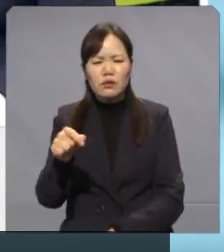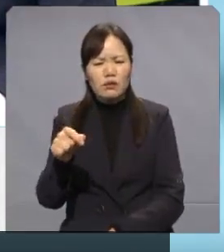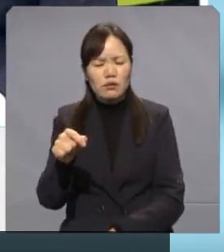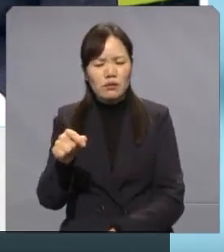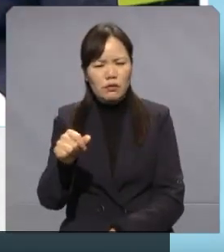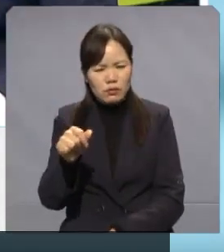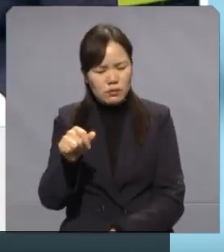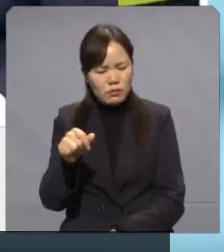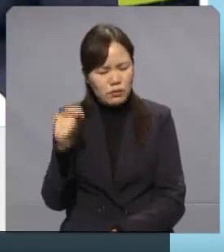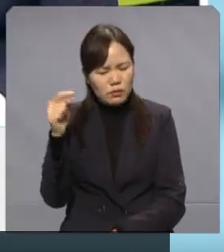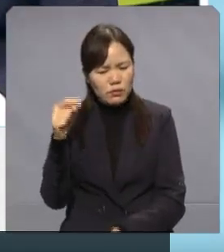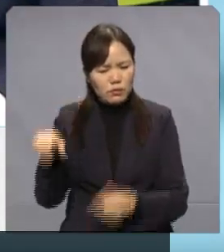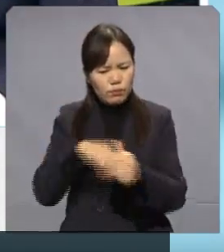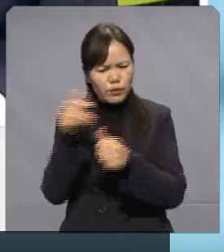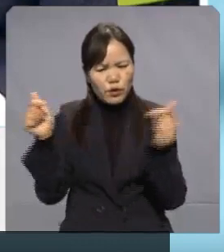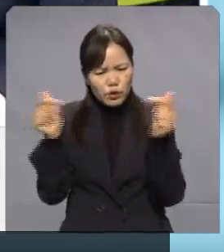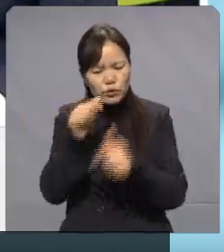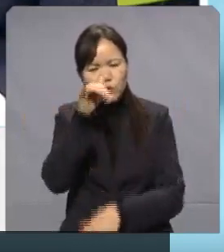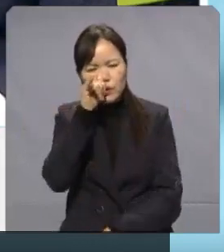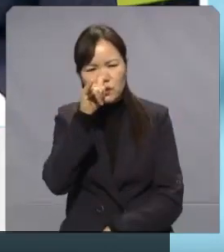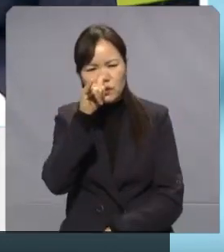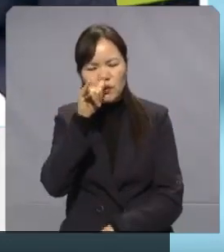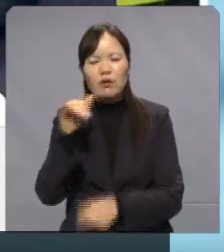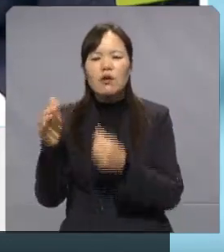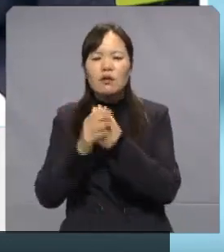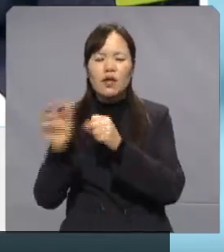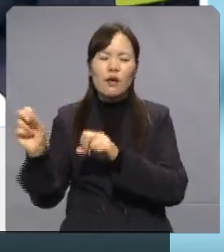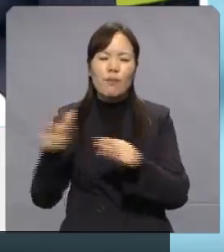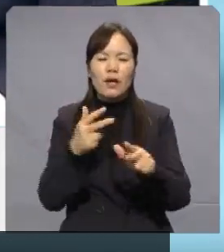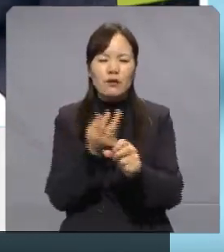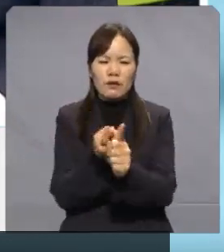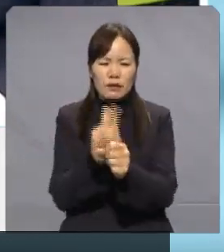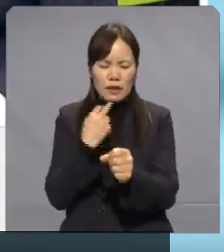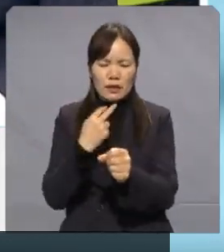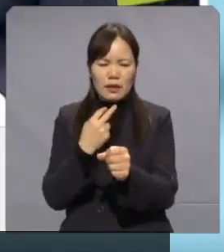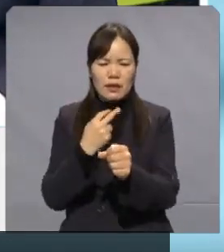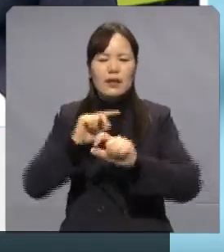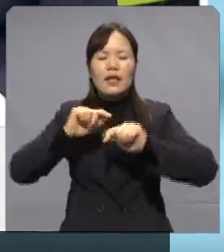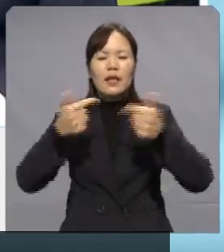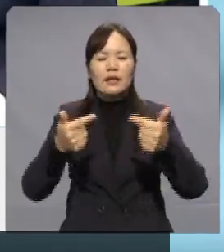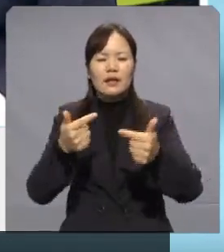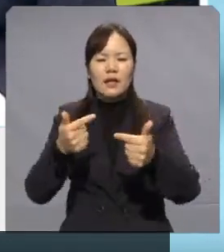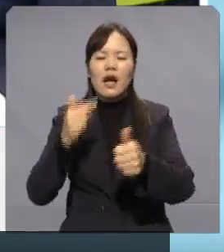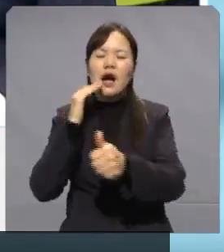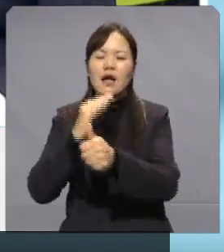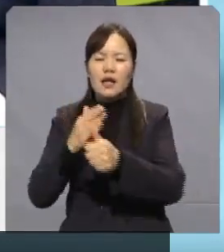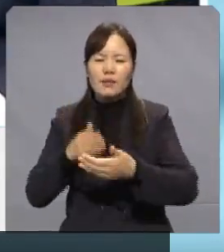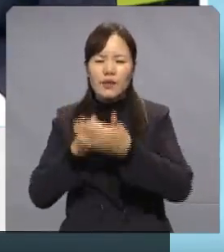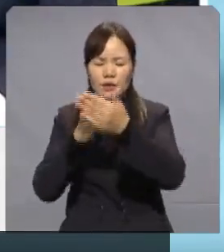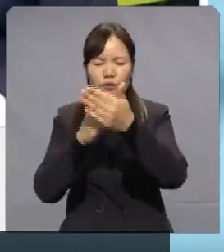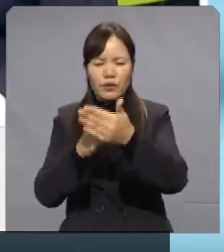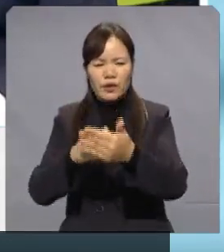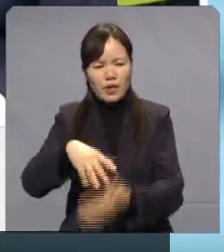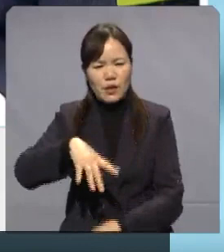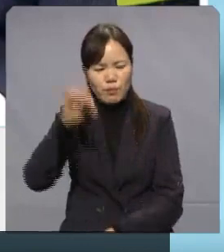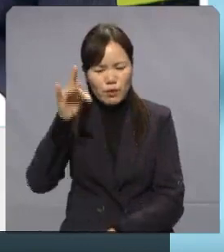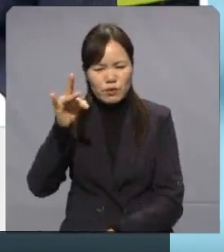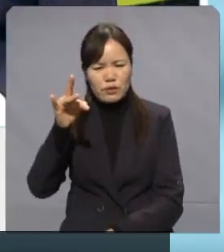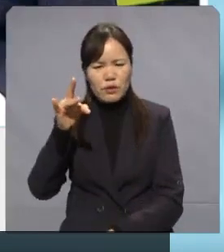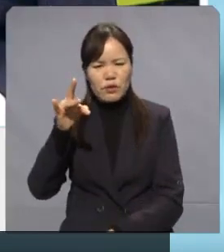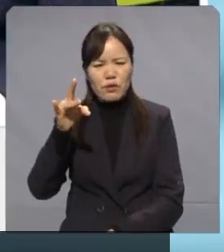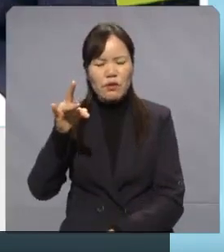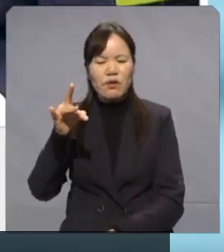있거든요. 그렇기 때문에 뭐 바로 탄핵소추안으로 가기보다는 먼저 장관 해임 건의안을 통해서 대통령에게 공을